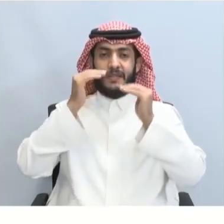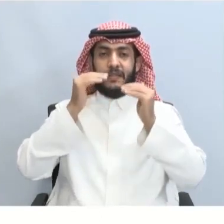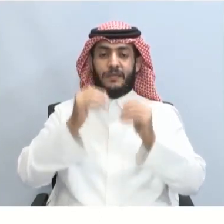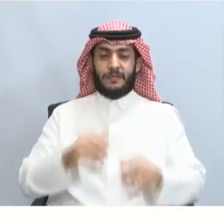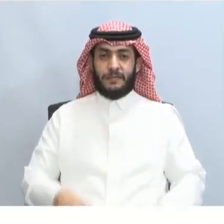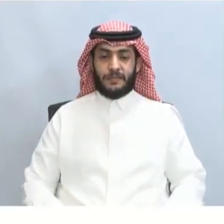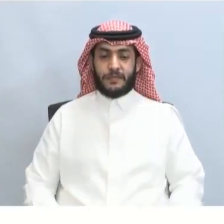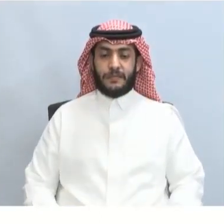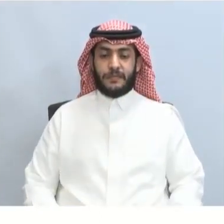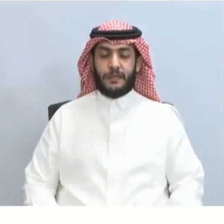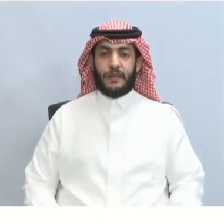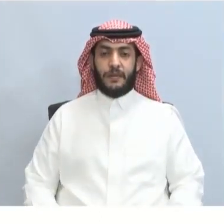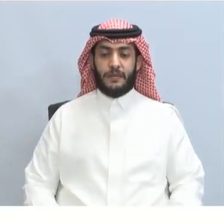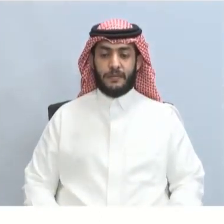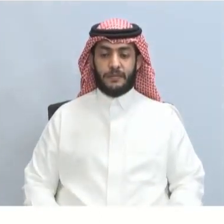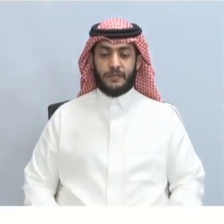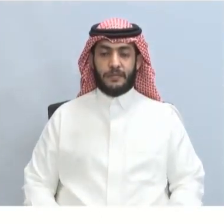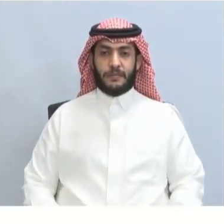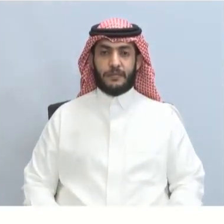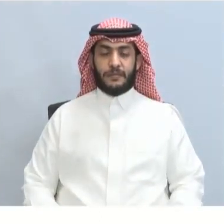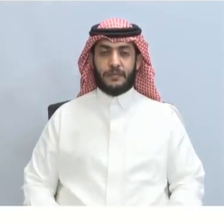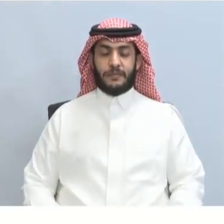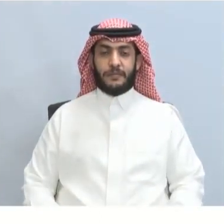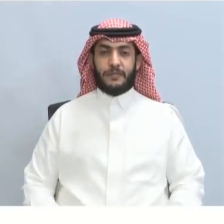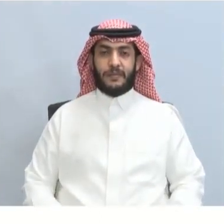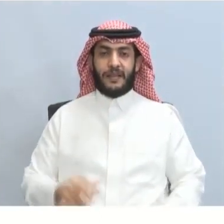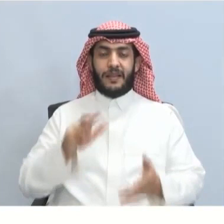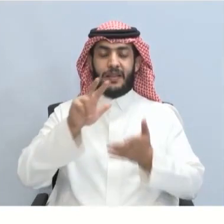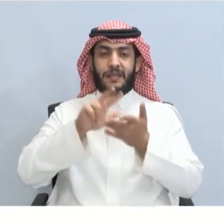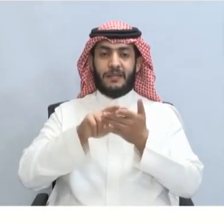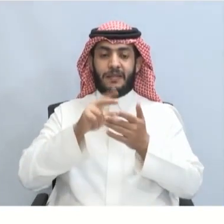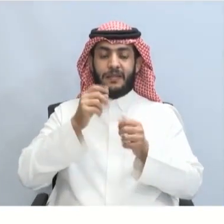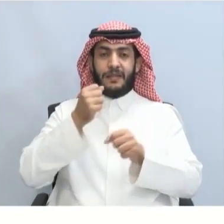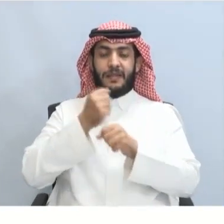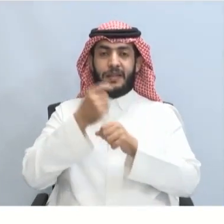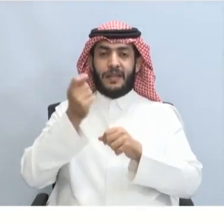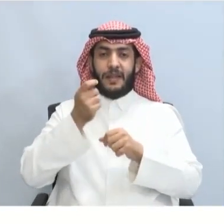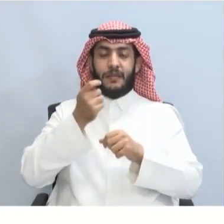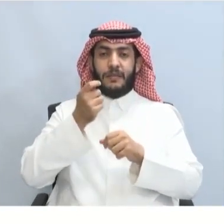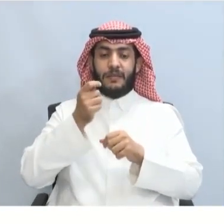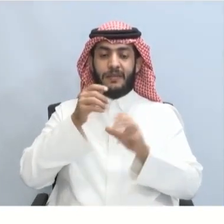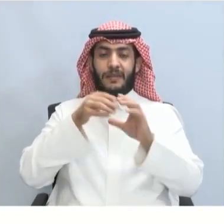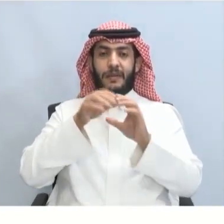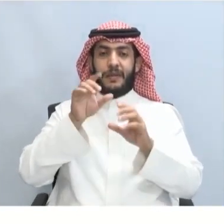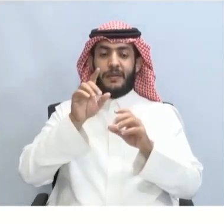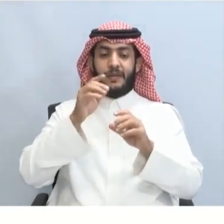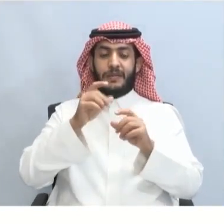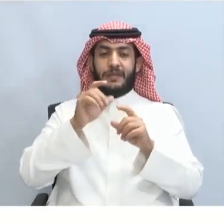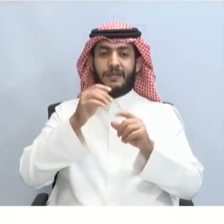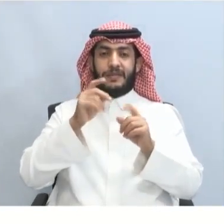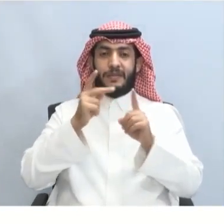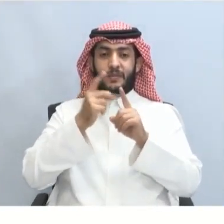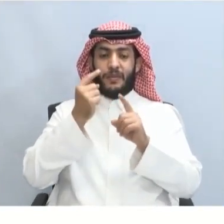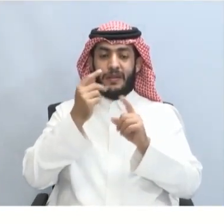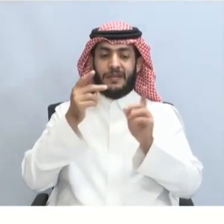الصفحه نلاحظ في التطبيق قمنا بكتابه داخل البدي من اتش 1 الى